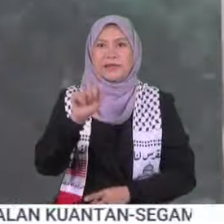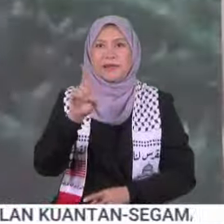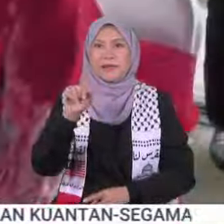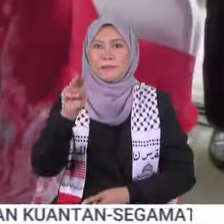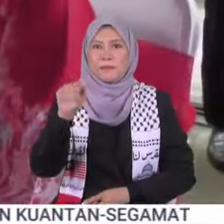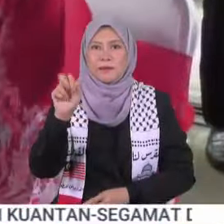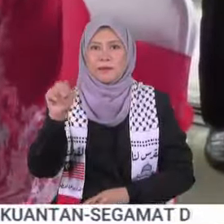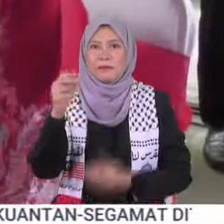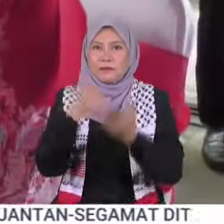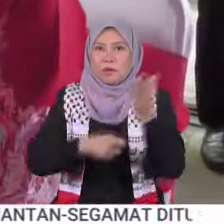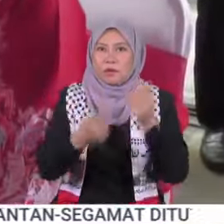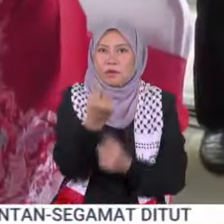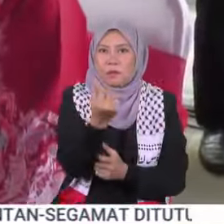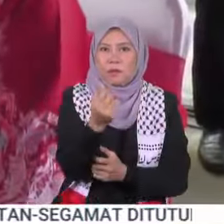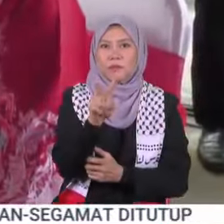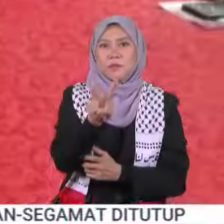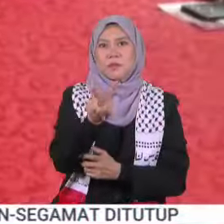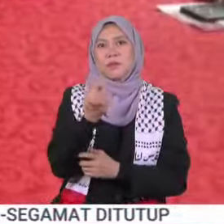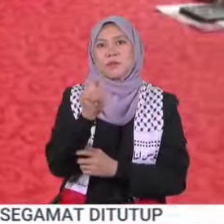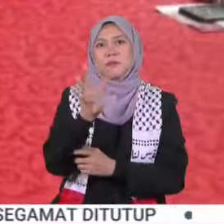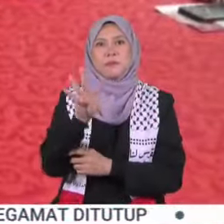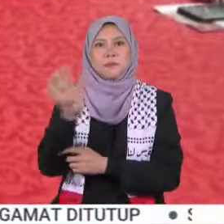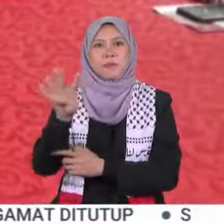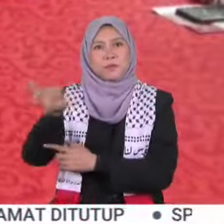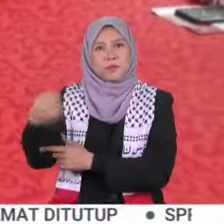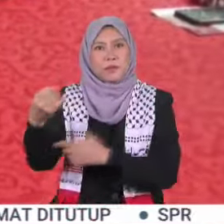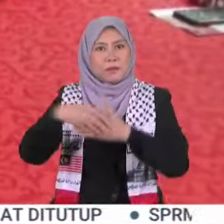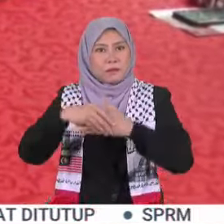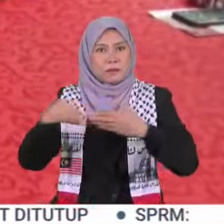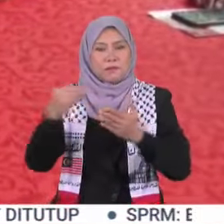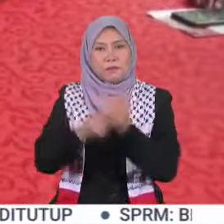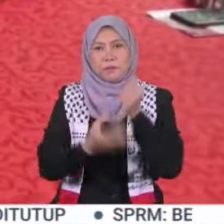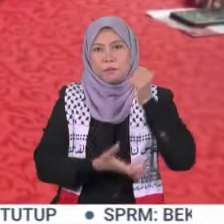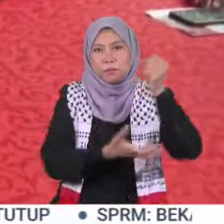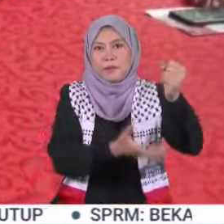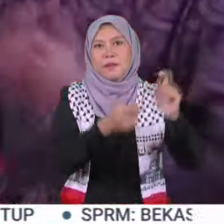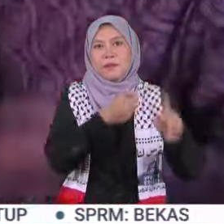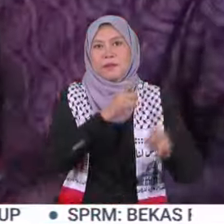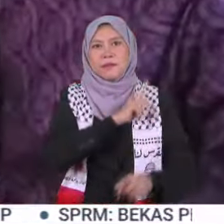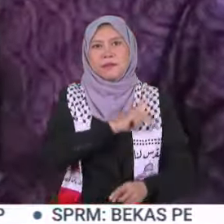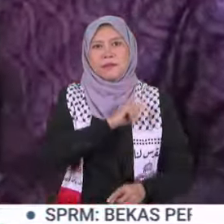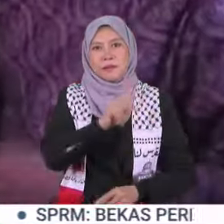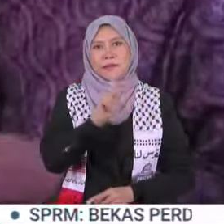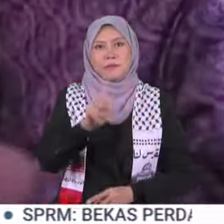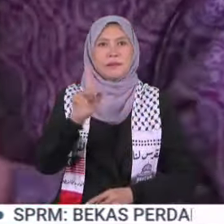kos keseluruhan RM244 juta bawah peruntukan Kementerian Kemajuan Desa dan Wilayah.